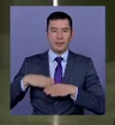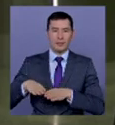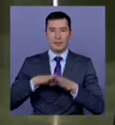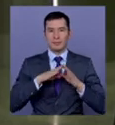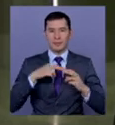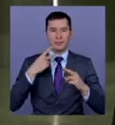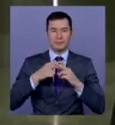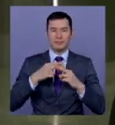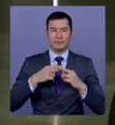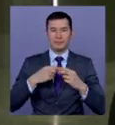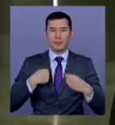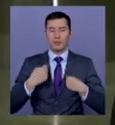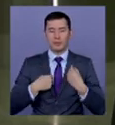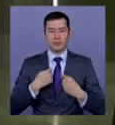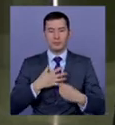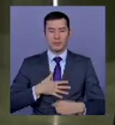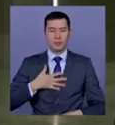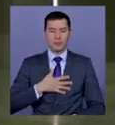сондай.